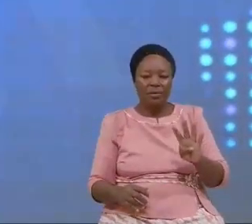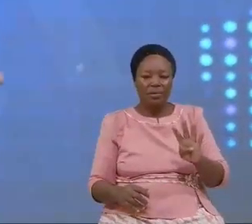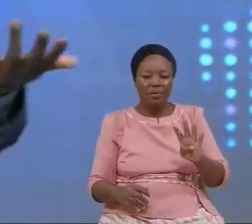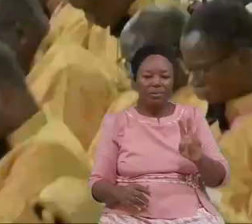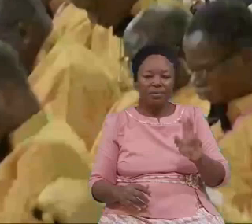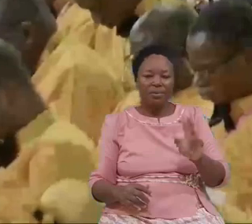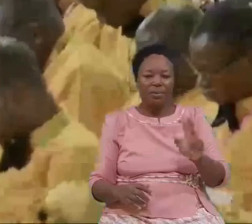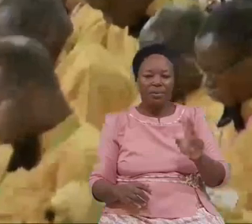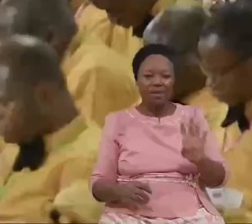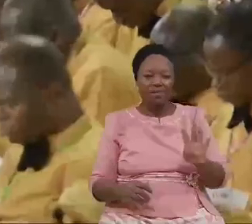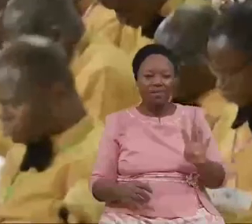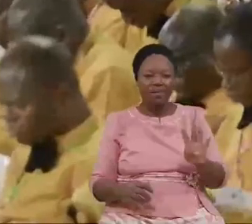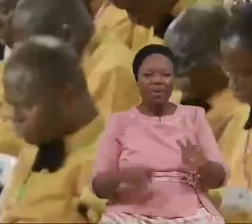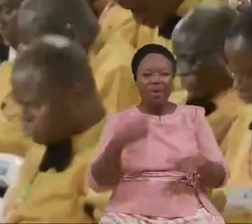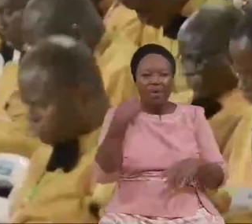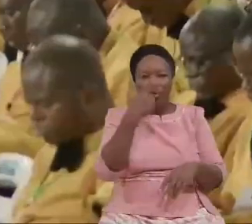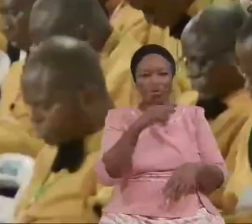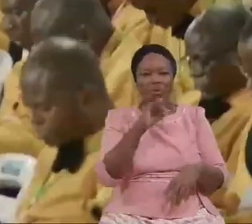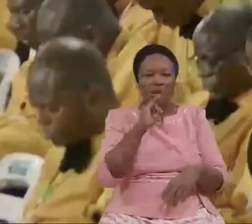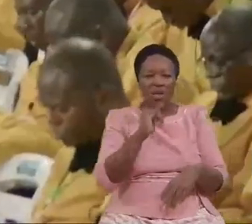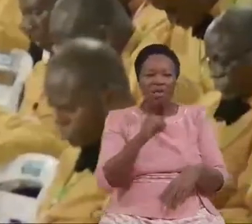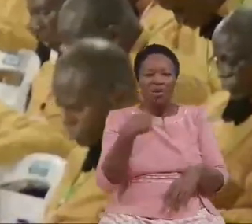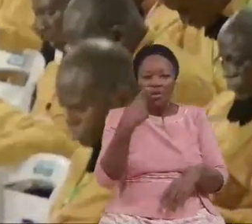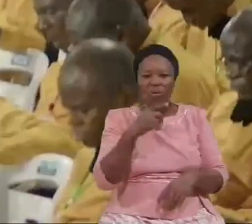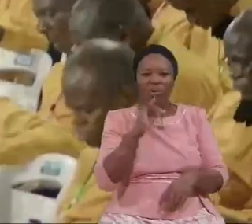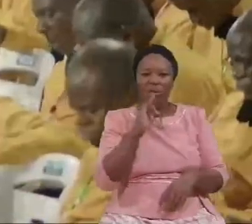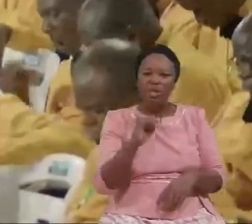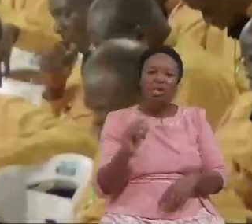qui les condamnera